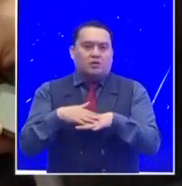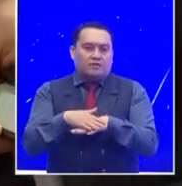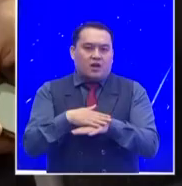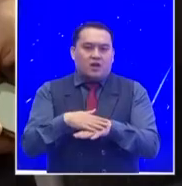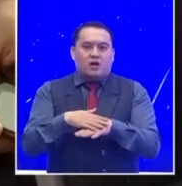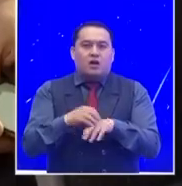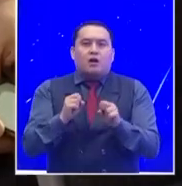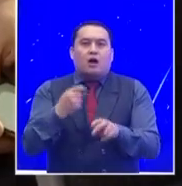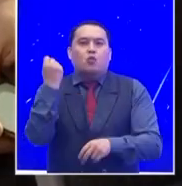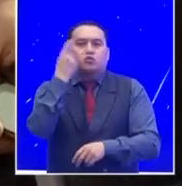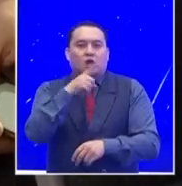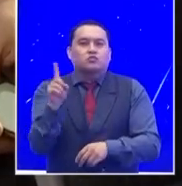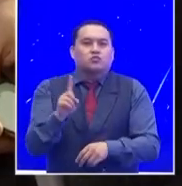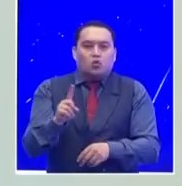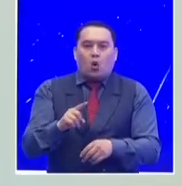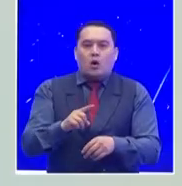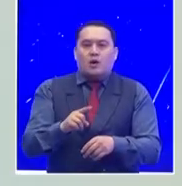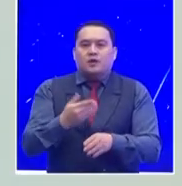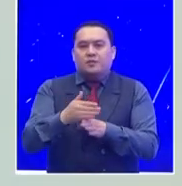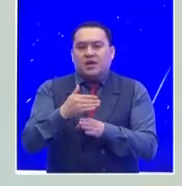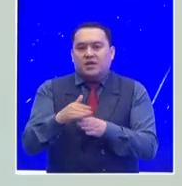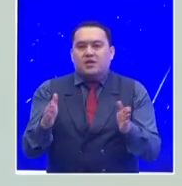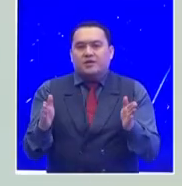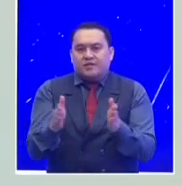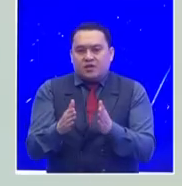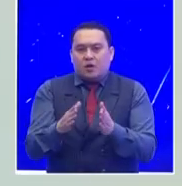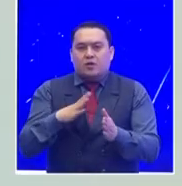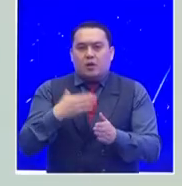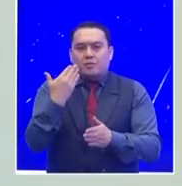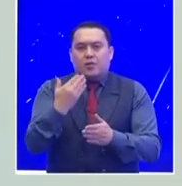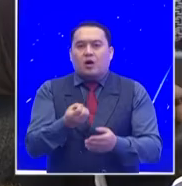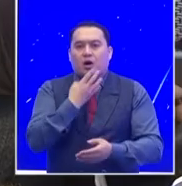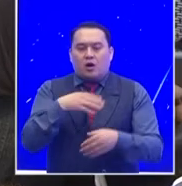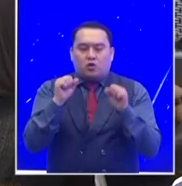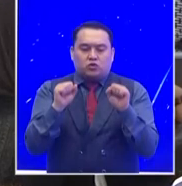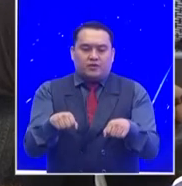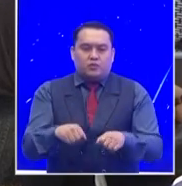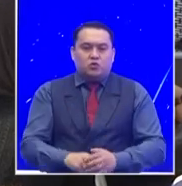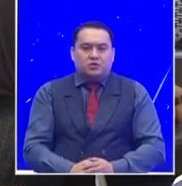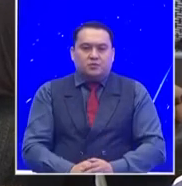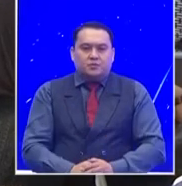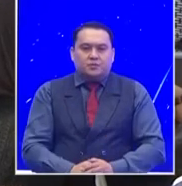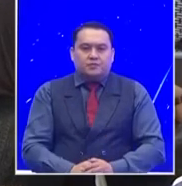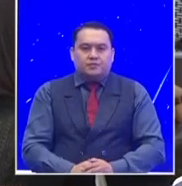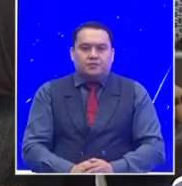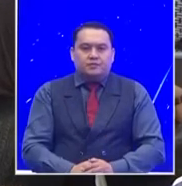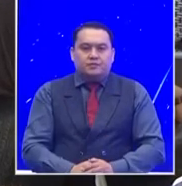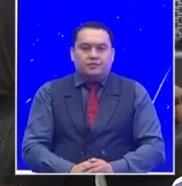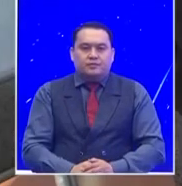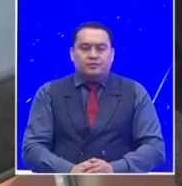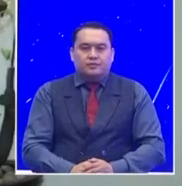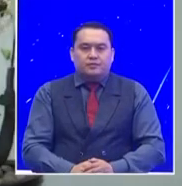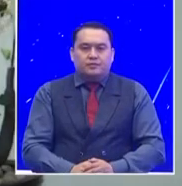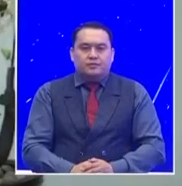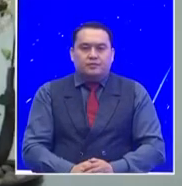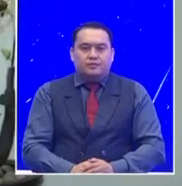слоев населения. Как выяснилось, в системе микрокредитования для них появились очень хорошие возможности.